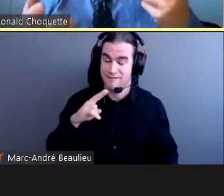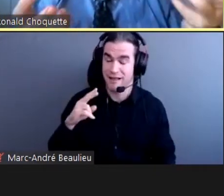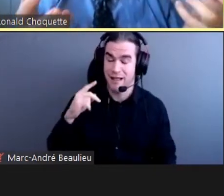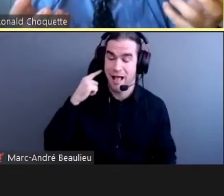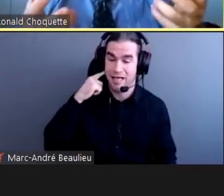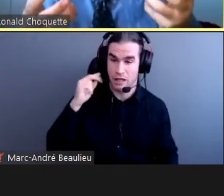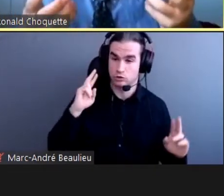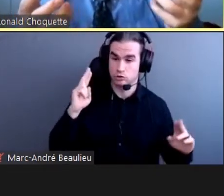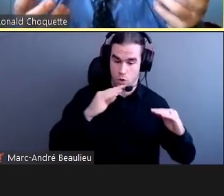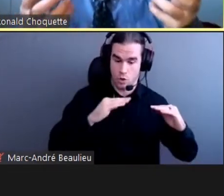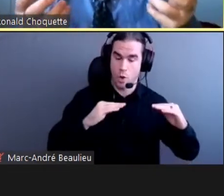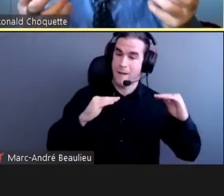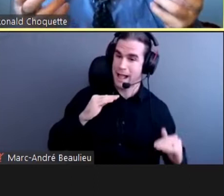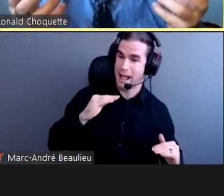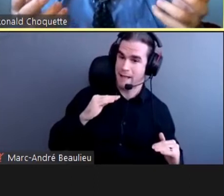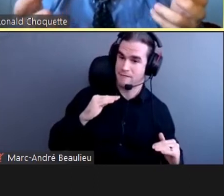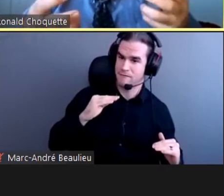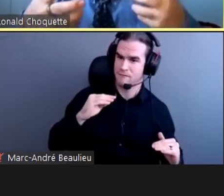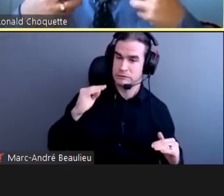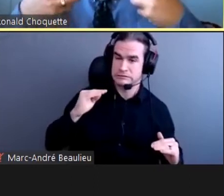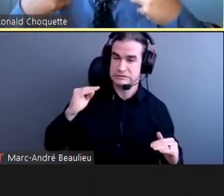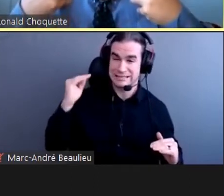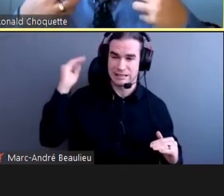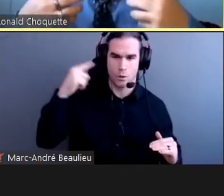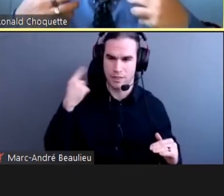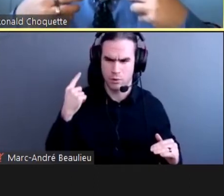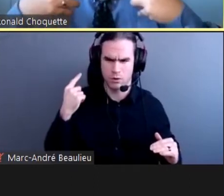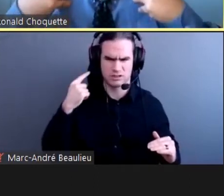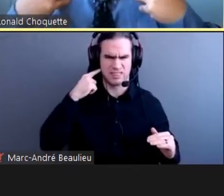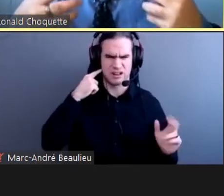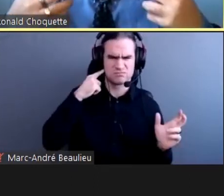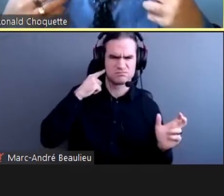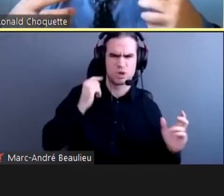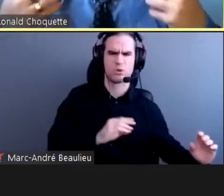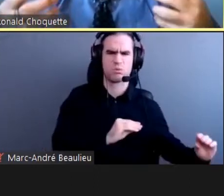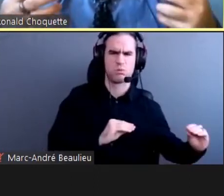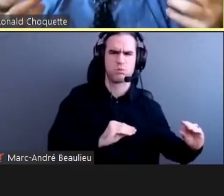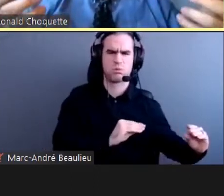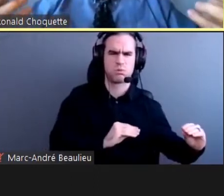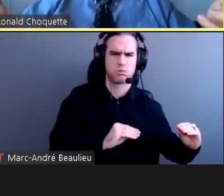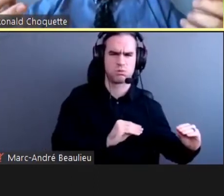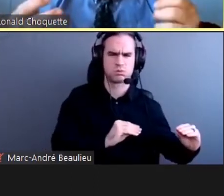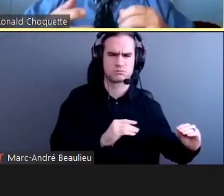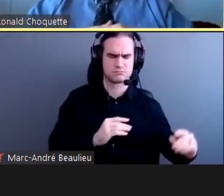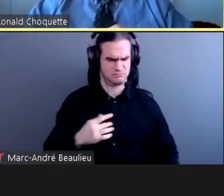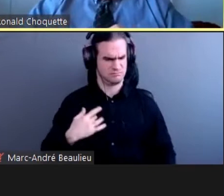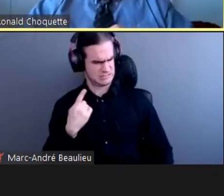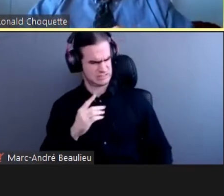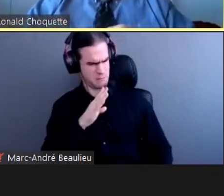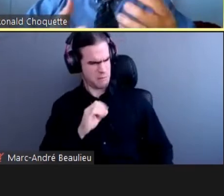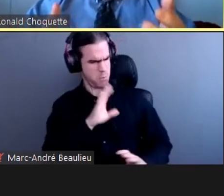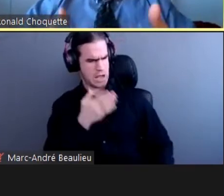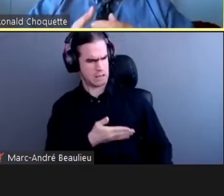Ça fait que les personnes ont l'impression que le monde marmonne ou ne parle plus aussi clairement qu'avant.